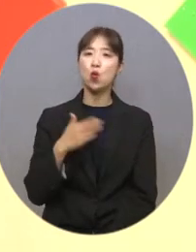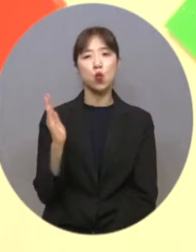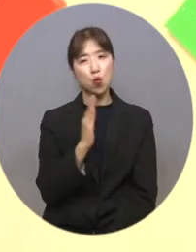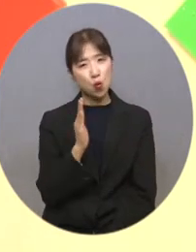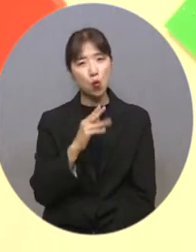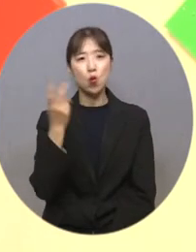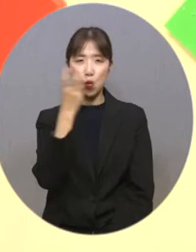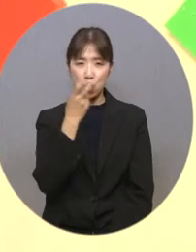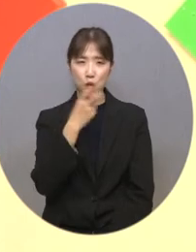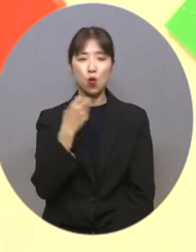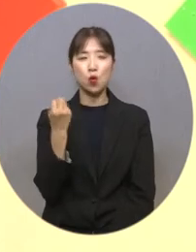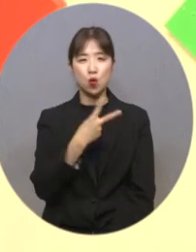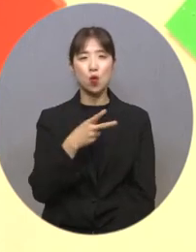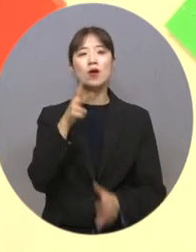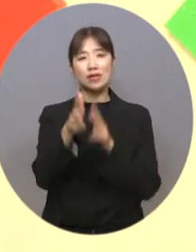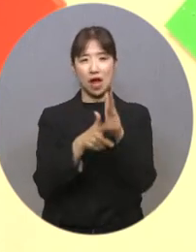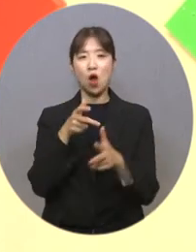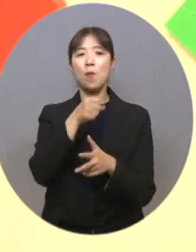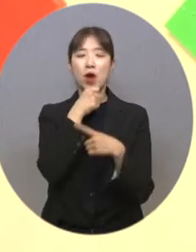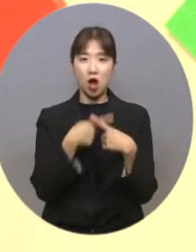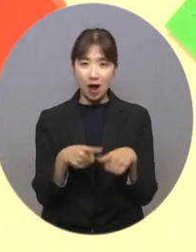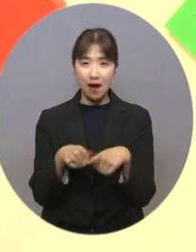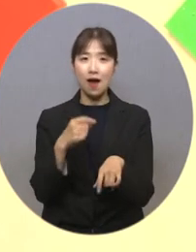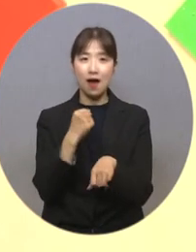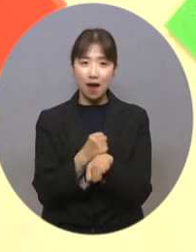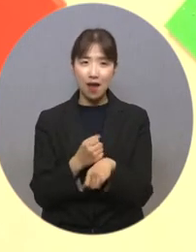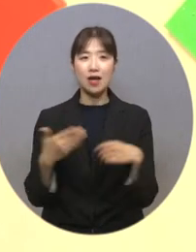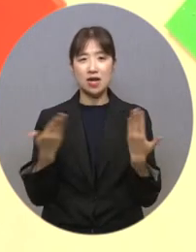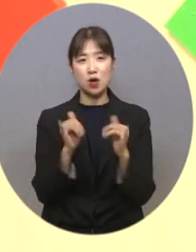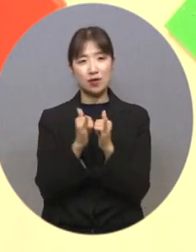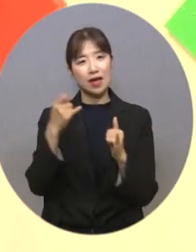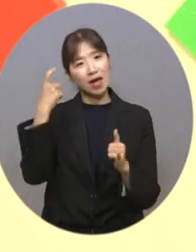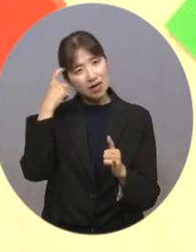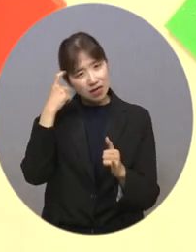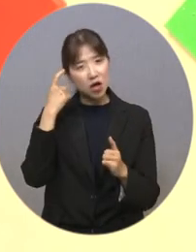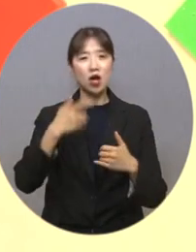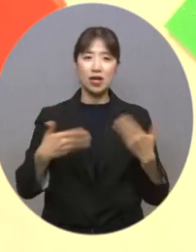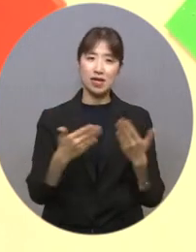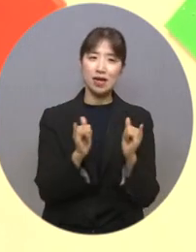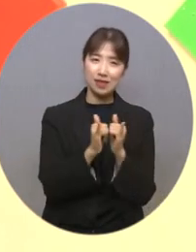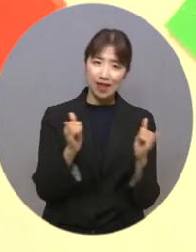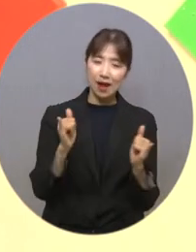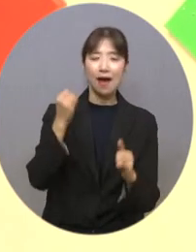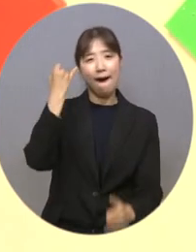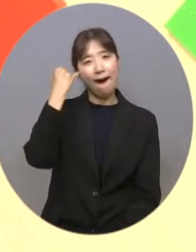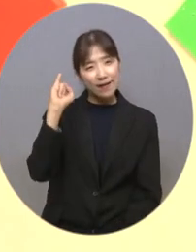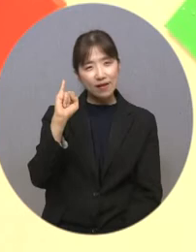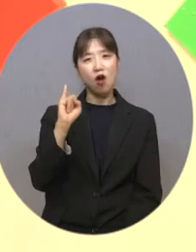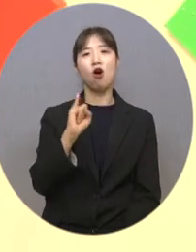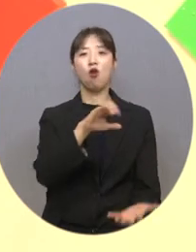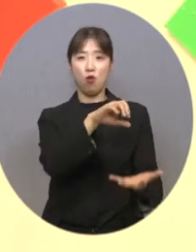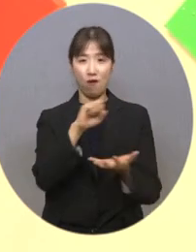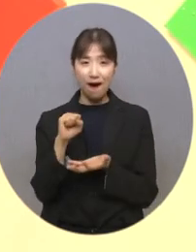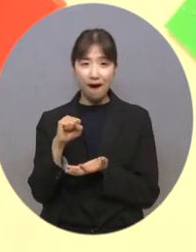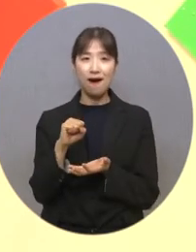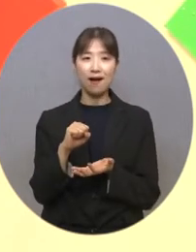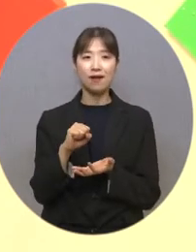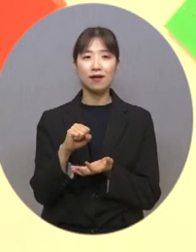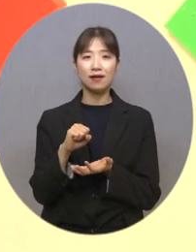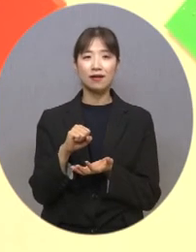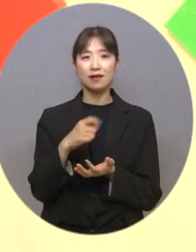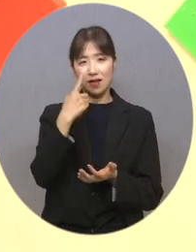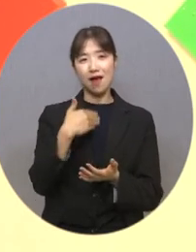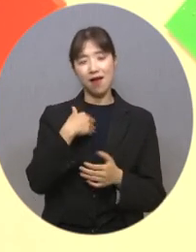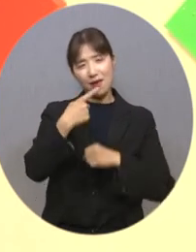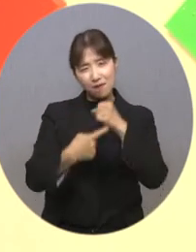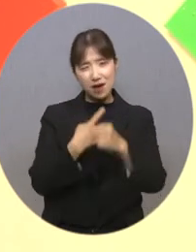그 다음에 이제 사업 평가 등을 통해서 근로자들의 의견과 또 종사자들의 아이디어를 통해서 저희는 이제